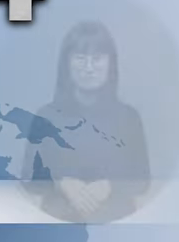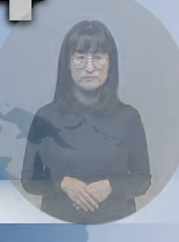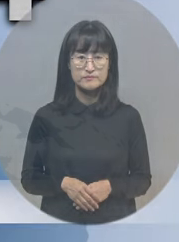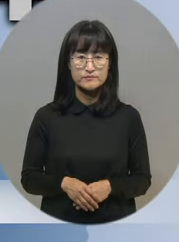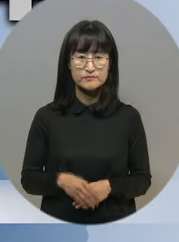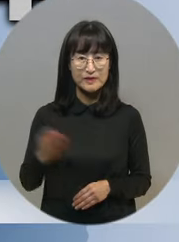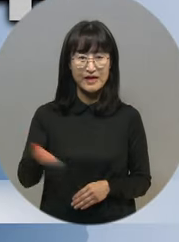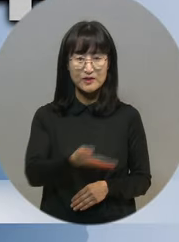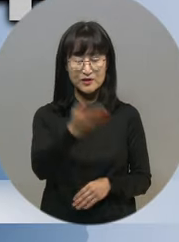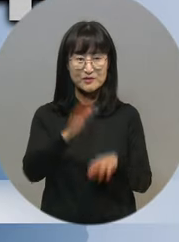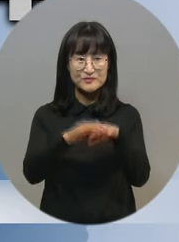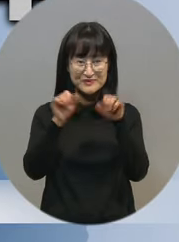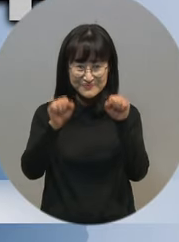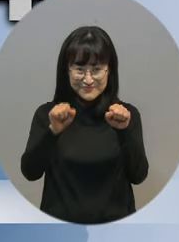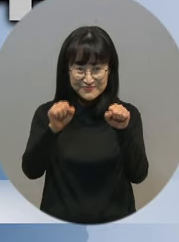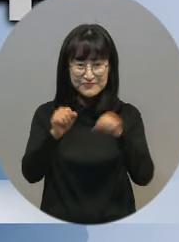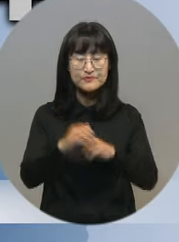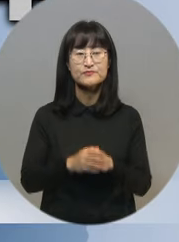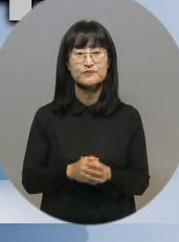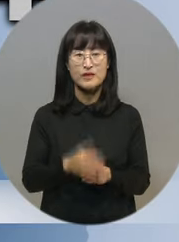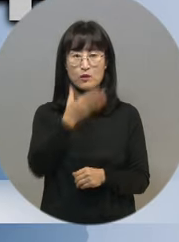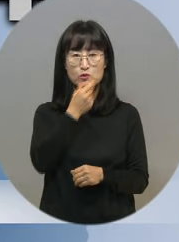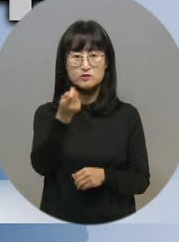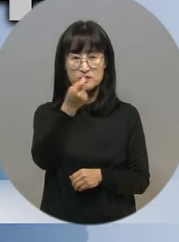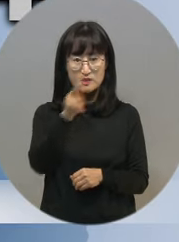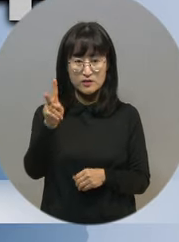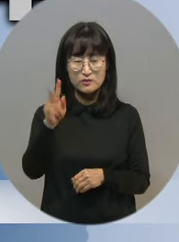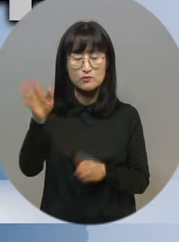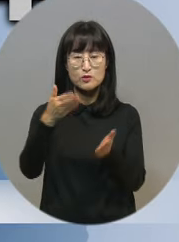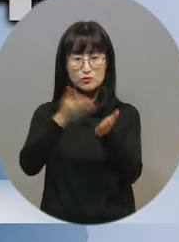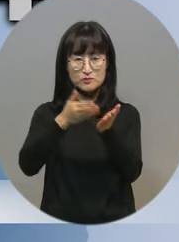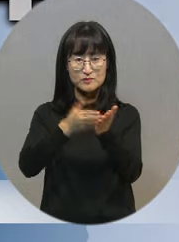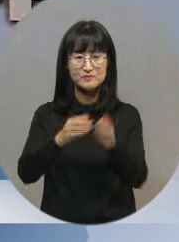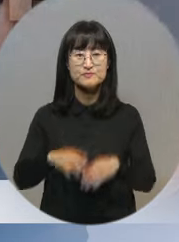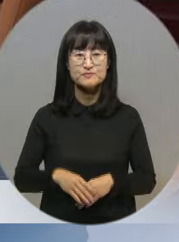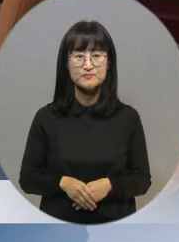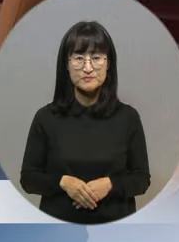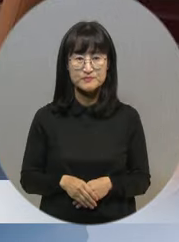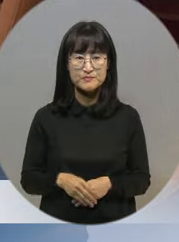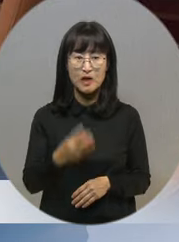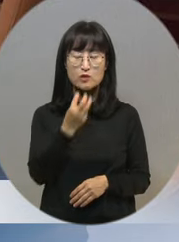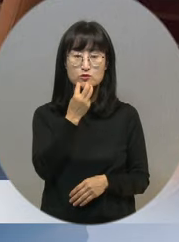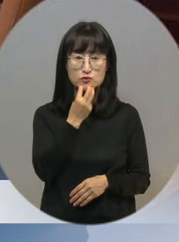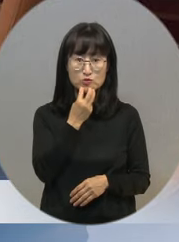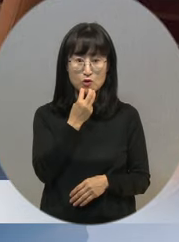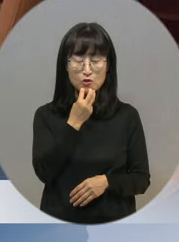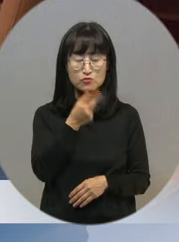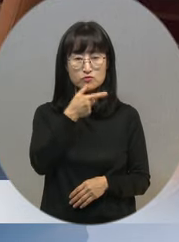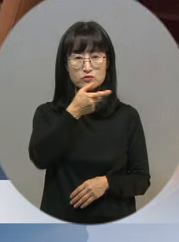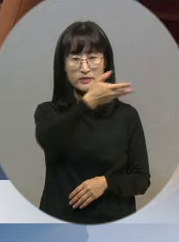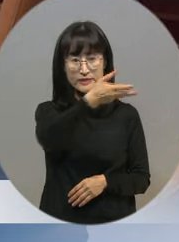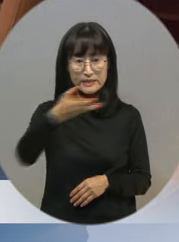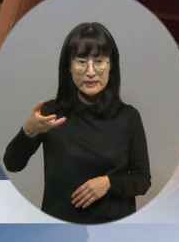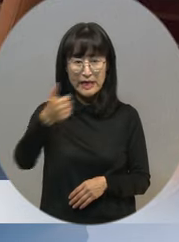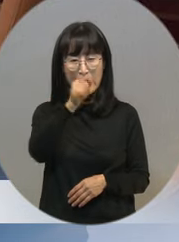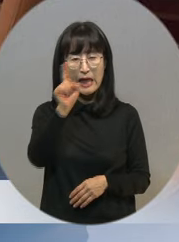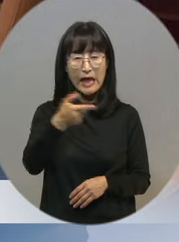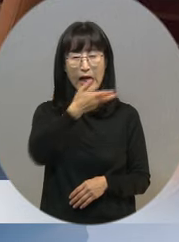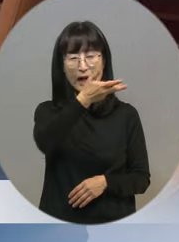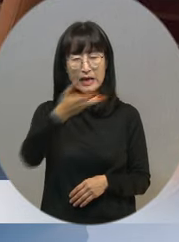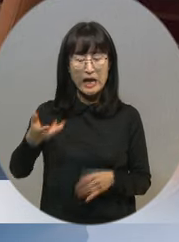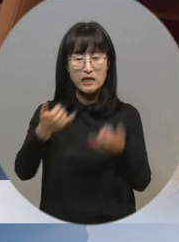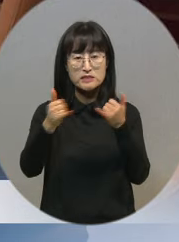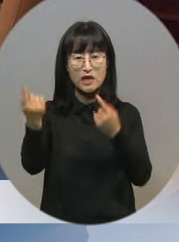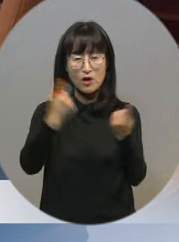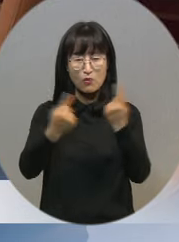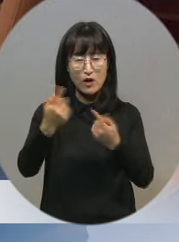시청자 여러분 안녕하십니까 WBC 복지 tv 뉴스 24입니다 서울을 가로지르는 한강 사람들의 발길이